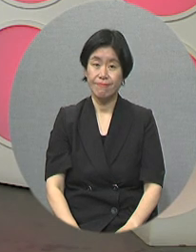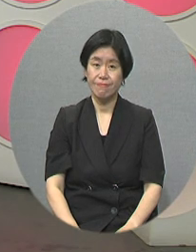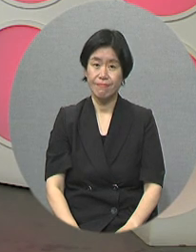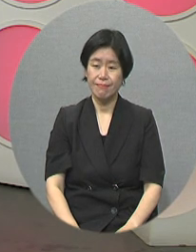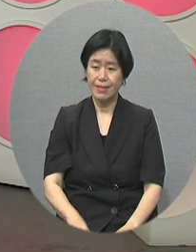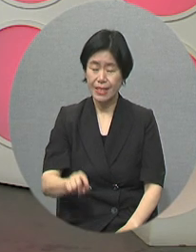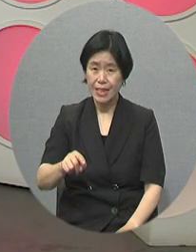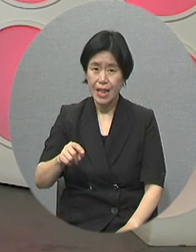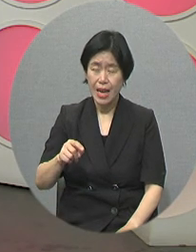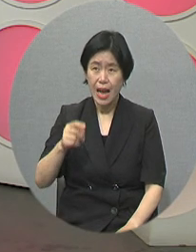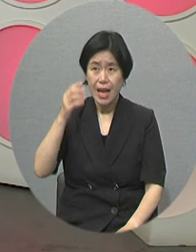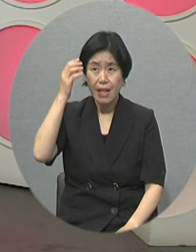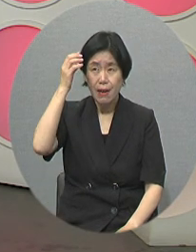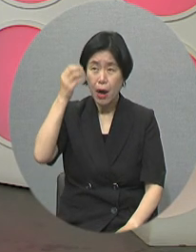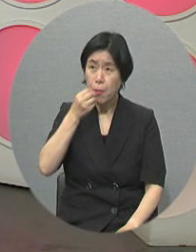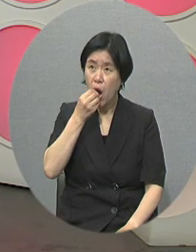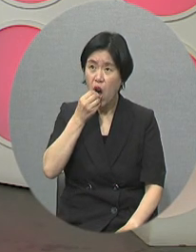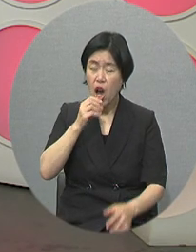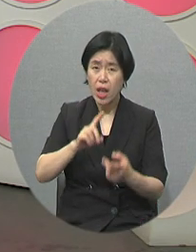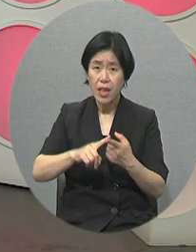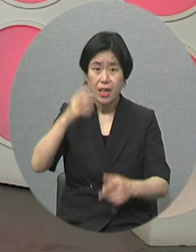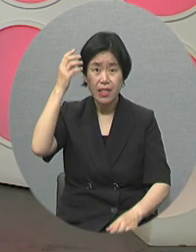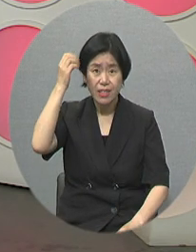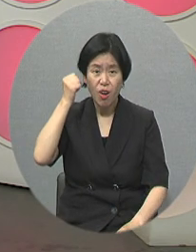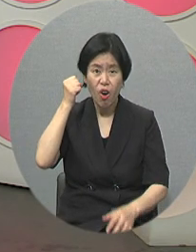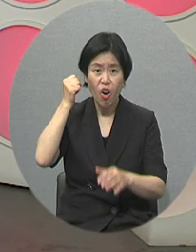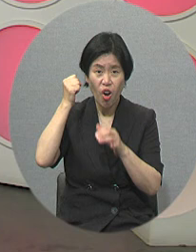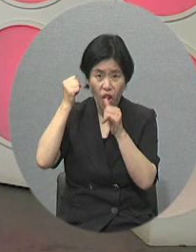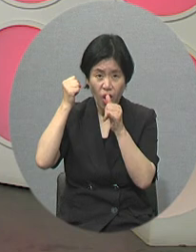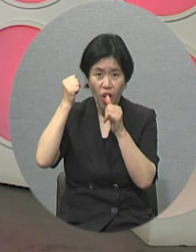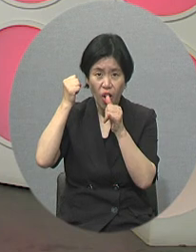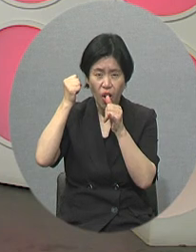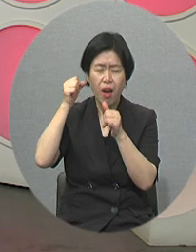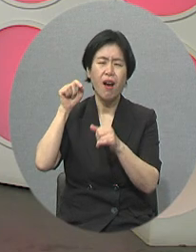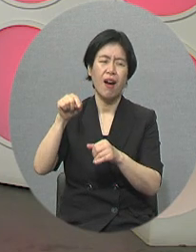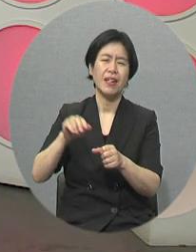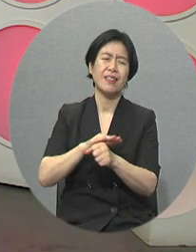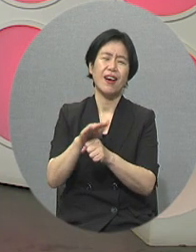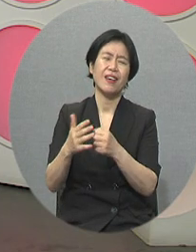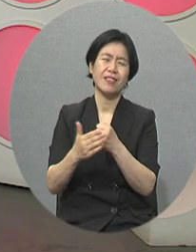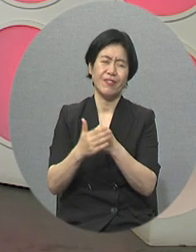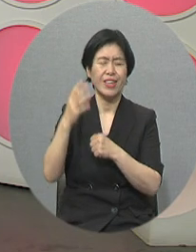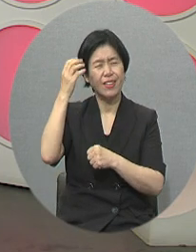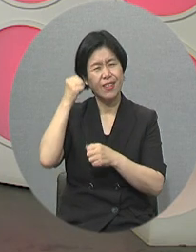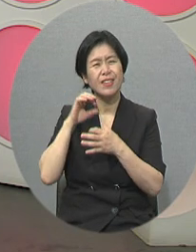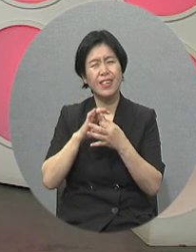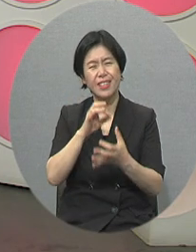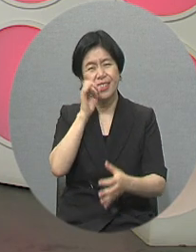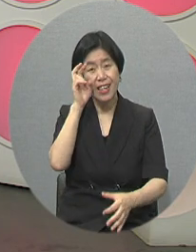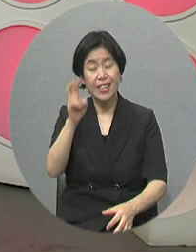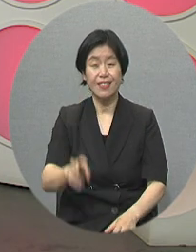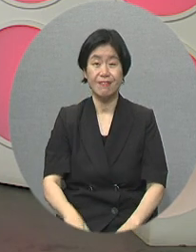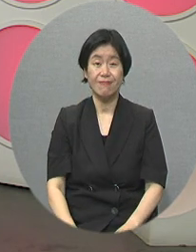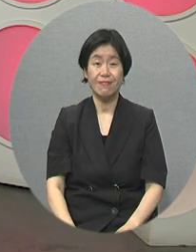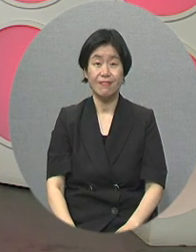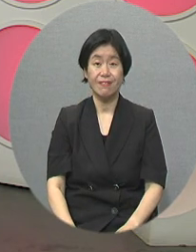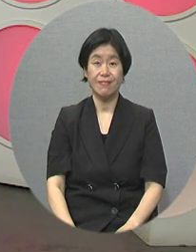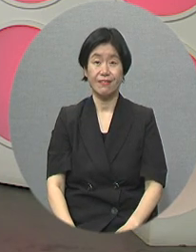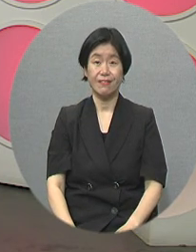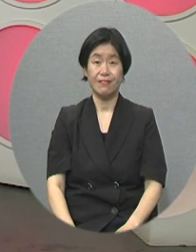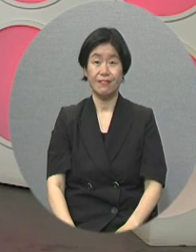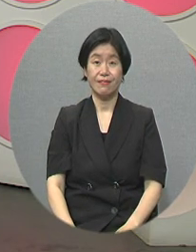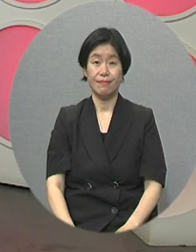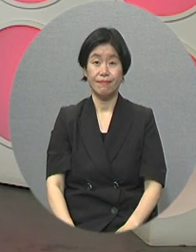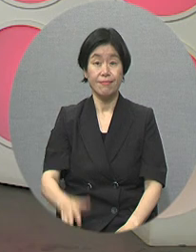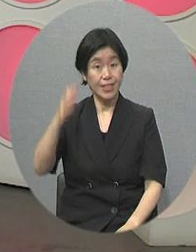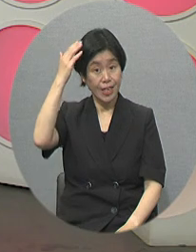기억이 난다면 그건 상한 김밥이 아니라 사랑의 김밥이 아닐까 싶습니다. 저 우리나라 대한민국이라는